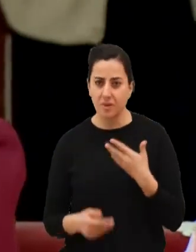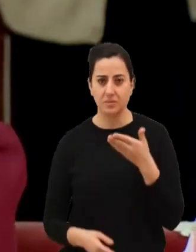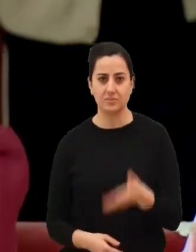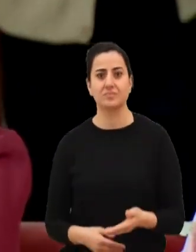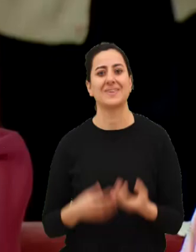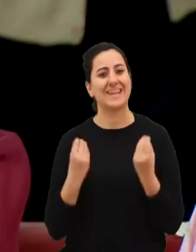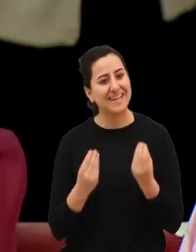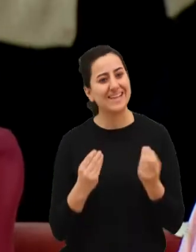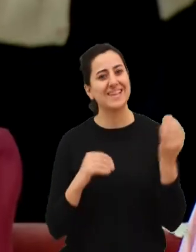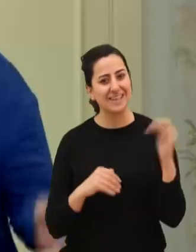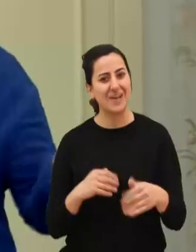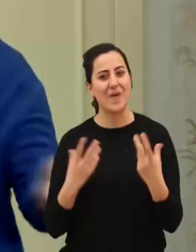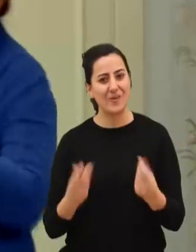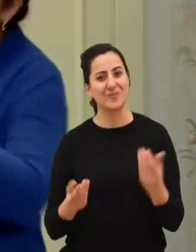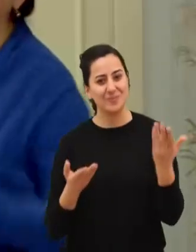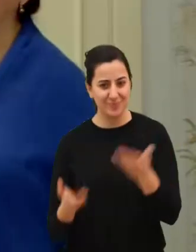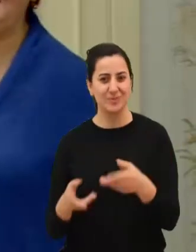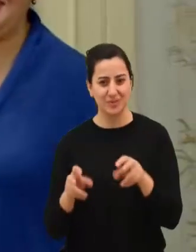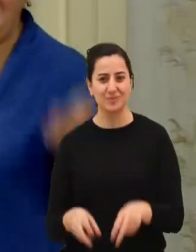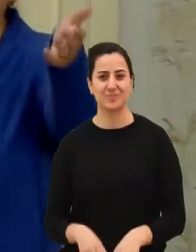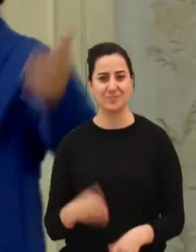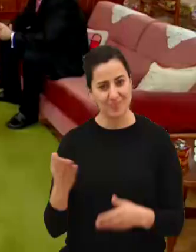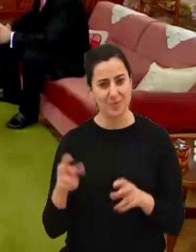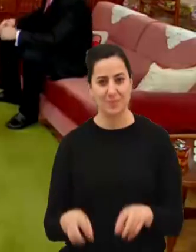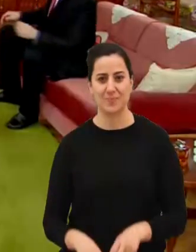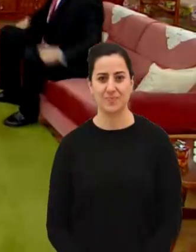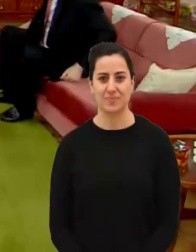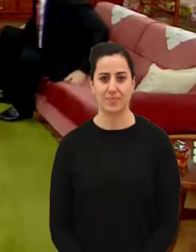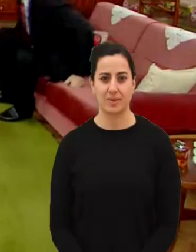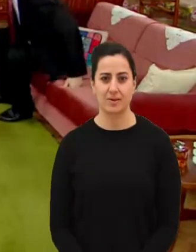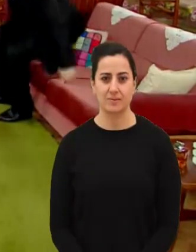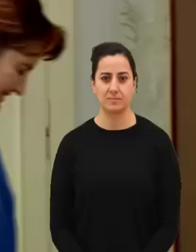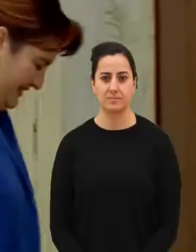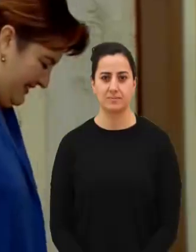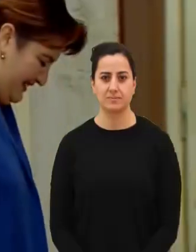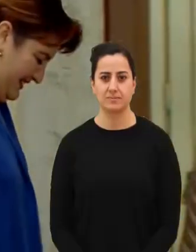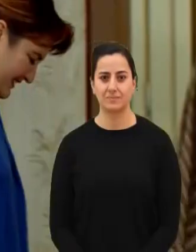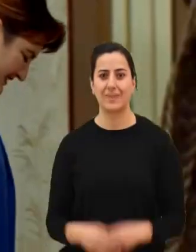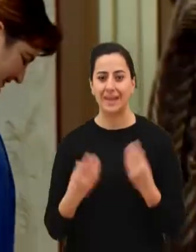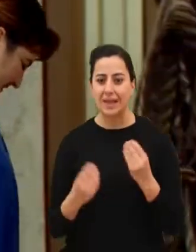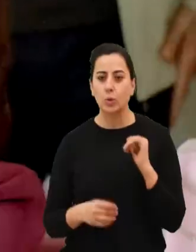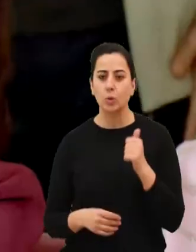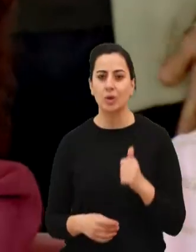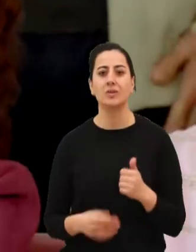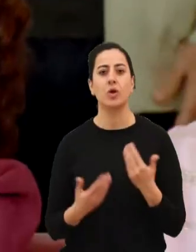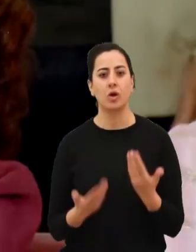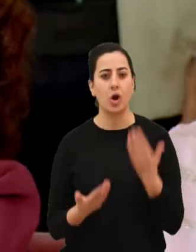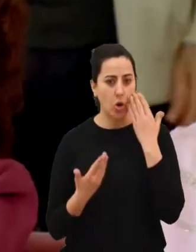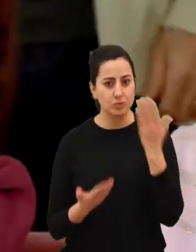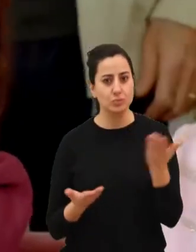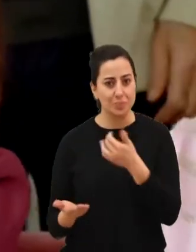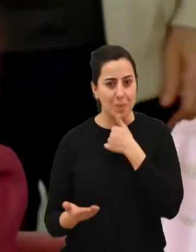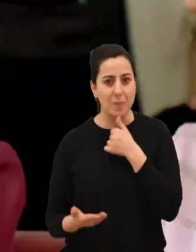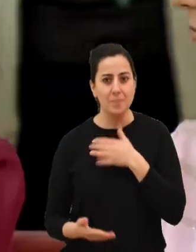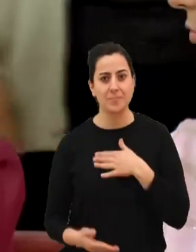dedim. İyi etmişsiniz. Öyle dediyse bildiği vardır, o da gelir şimdi. Buyurun, buyurun. İyi günler. Hoş geldiniz baba.